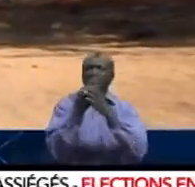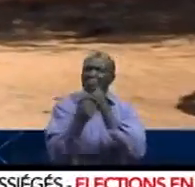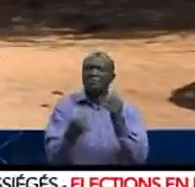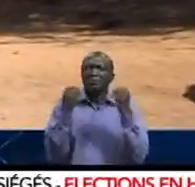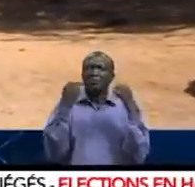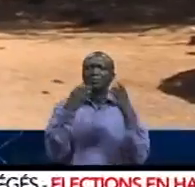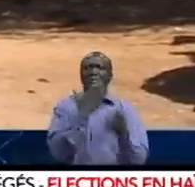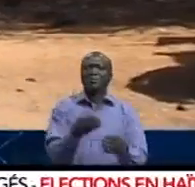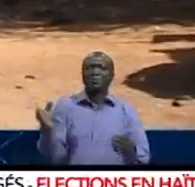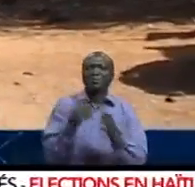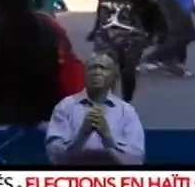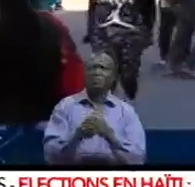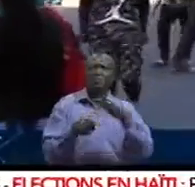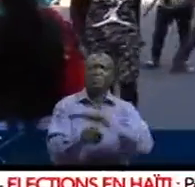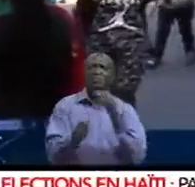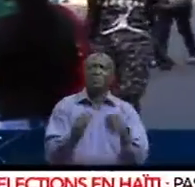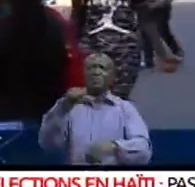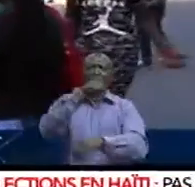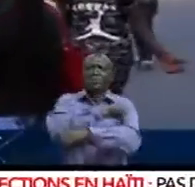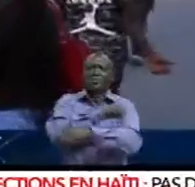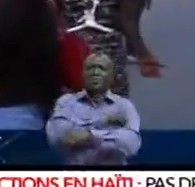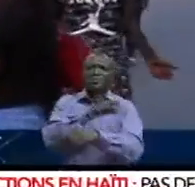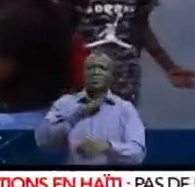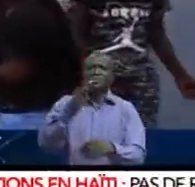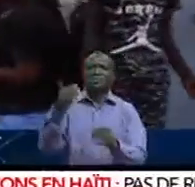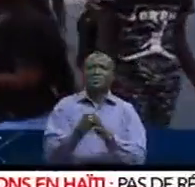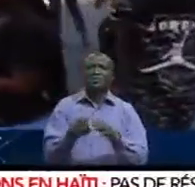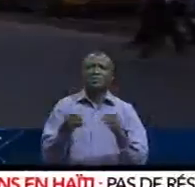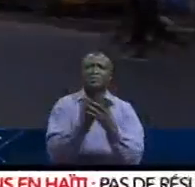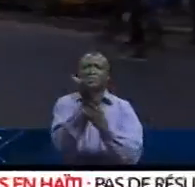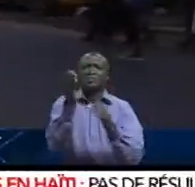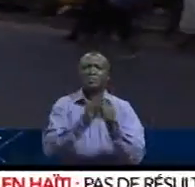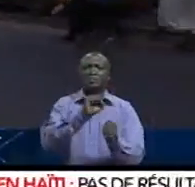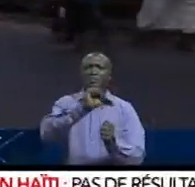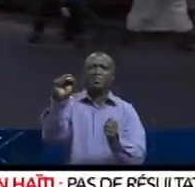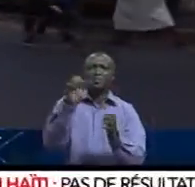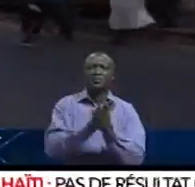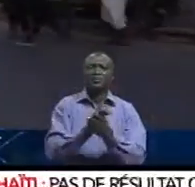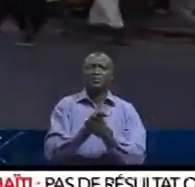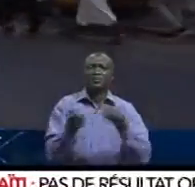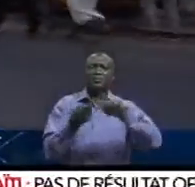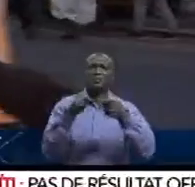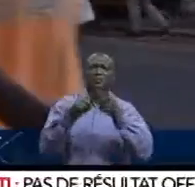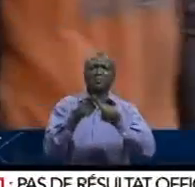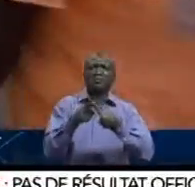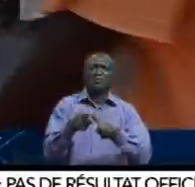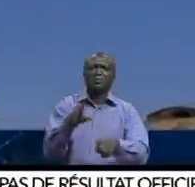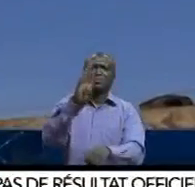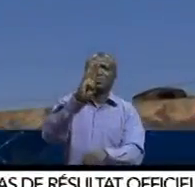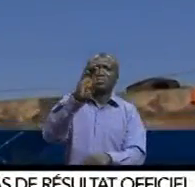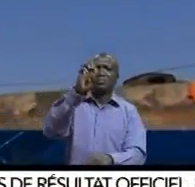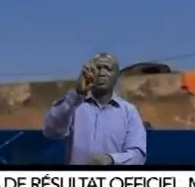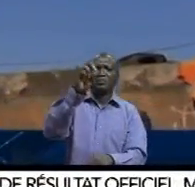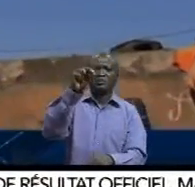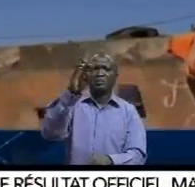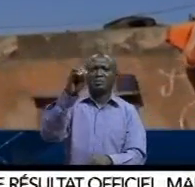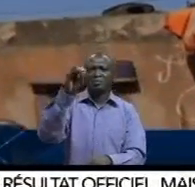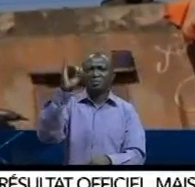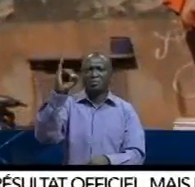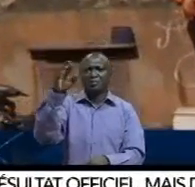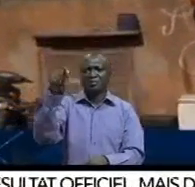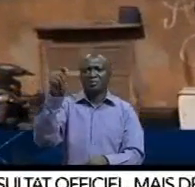Alfred a été poignardé mortellement par son ami Benois à grandf juste après le CM toutefois sa famille n'a pas voulu se